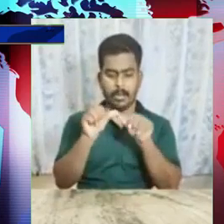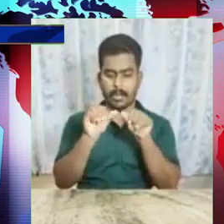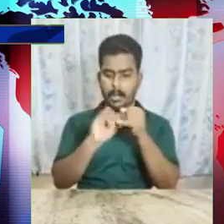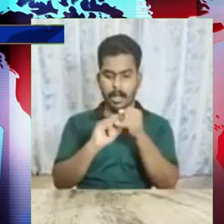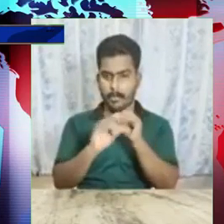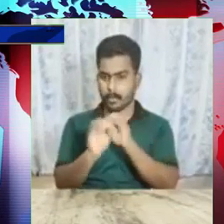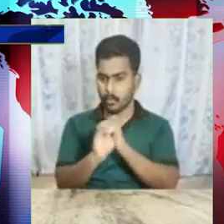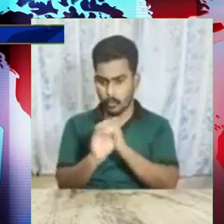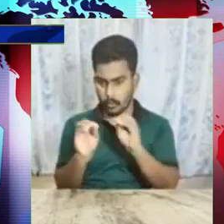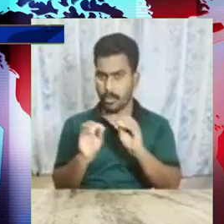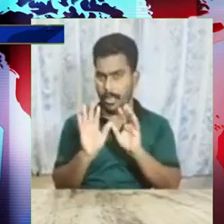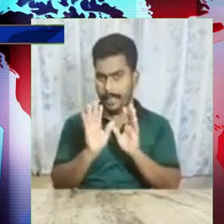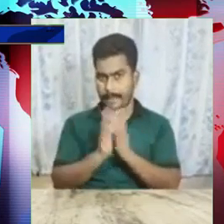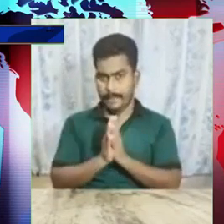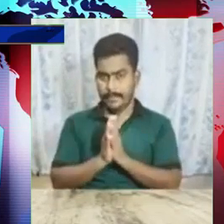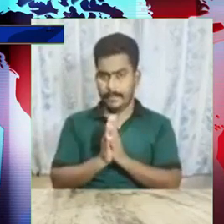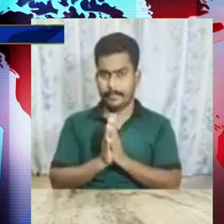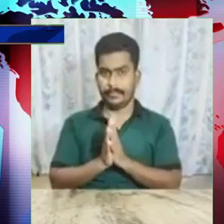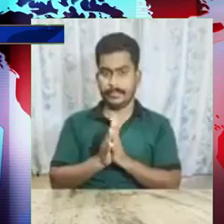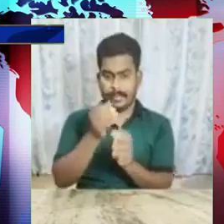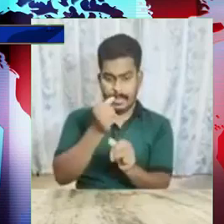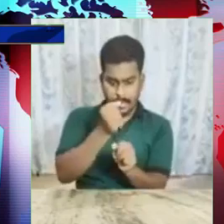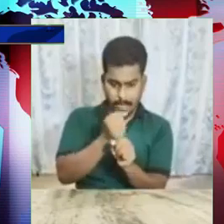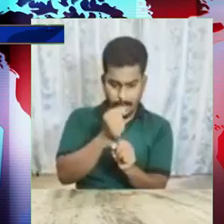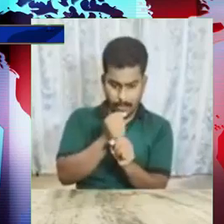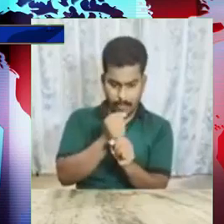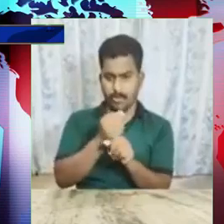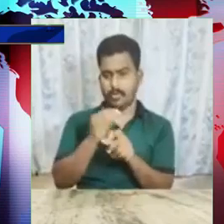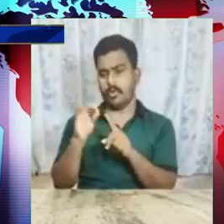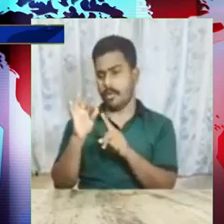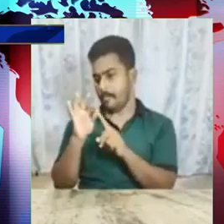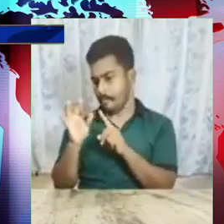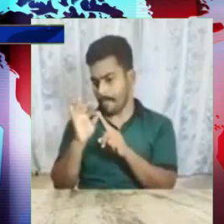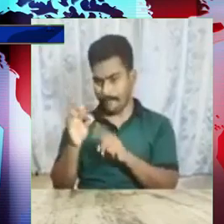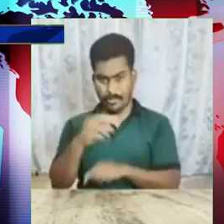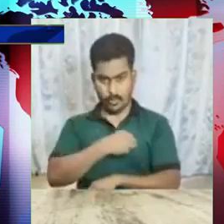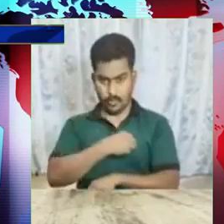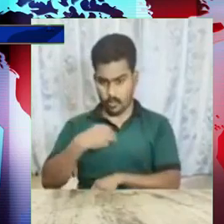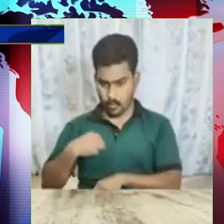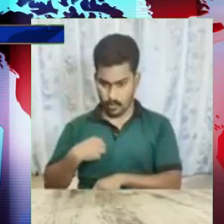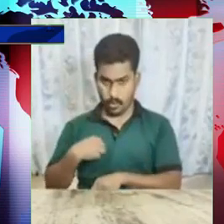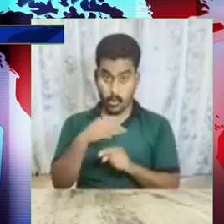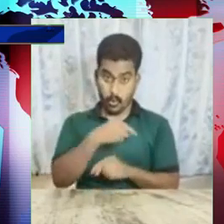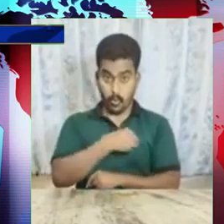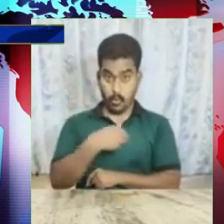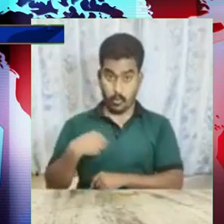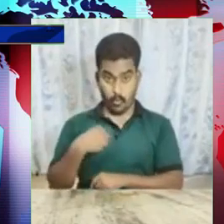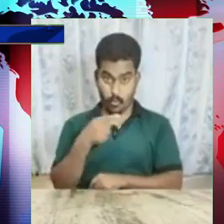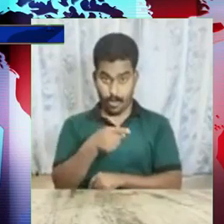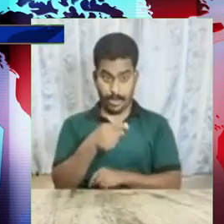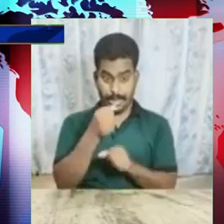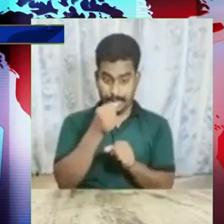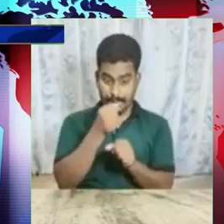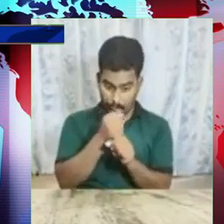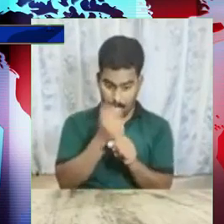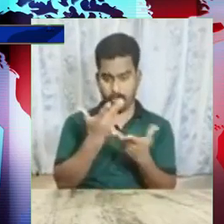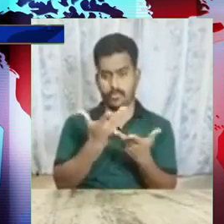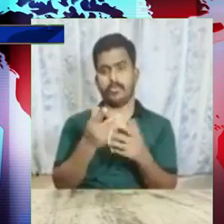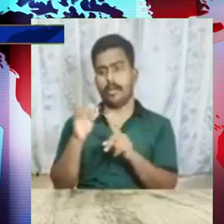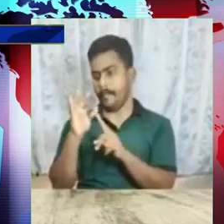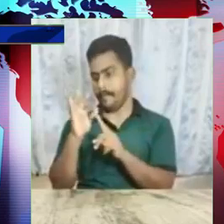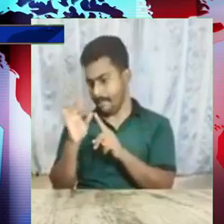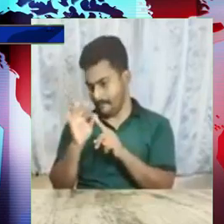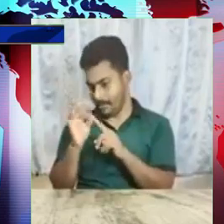പലരും ചൂണ്ടിക്കാണിക്കുന്നുണ്ട്. അവര് ചെലവ് വഹിക്കാൻ തയ്യാറാണ്, പക്ഷേ വാഹനം